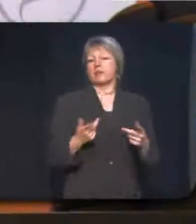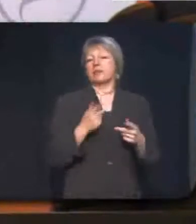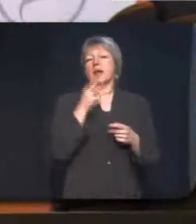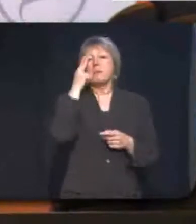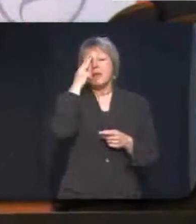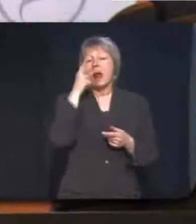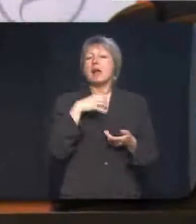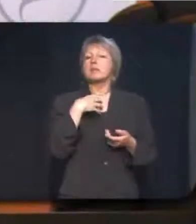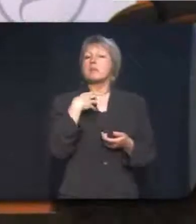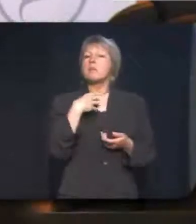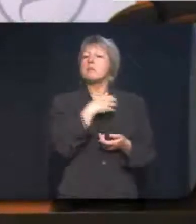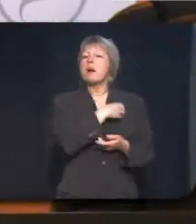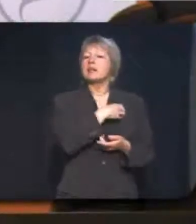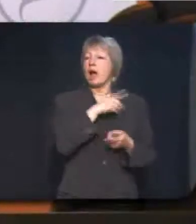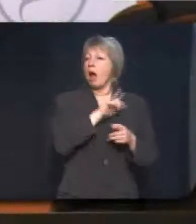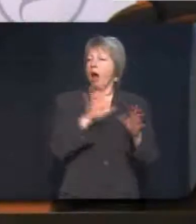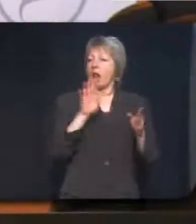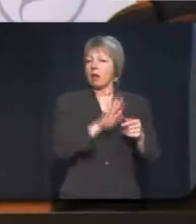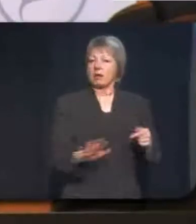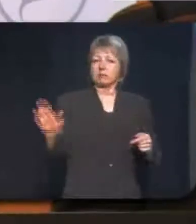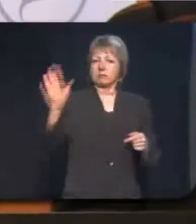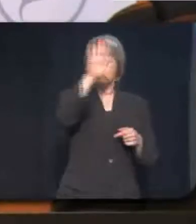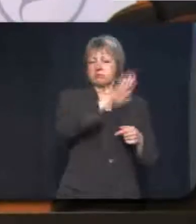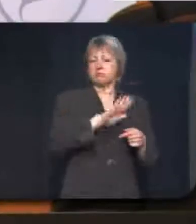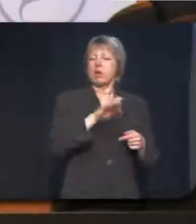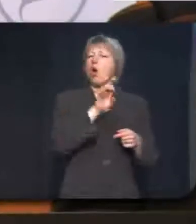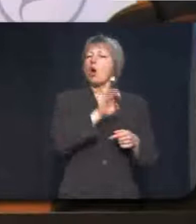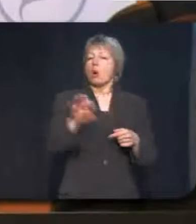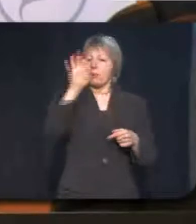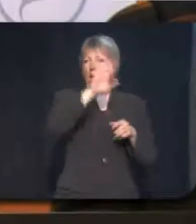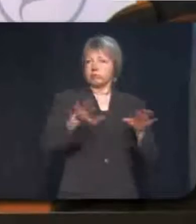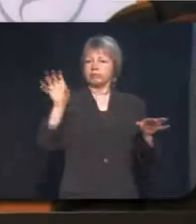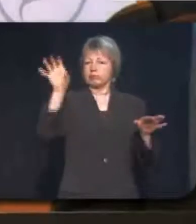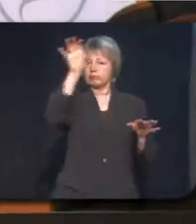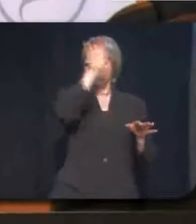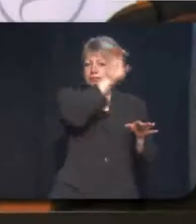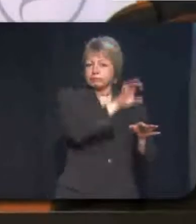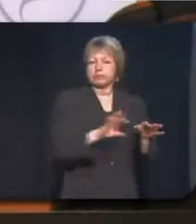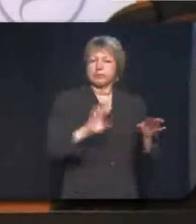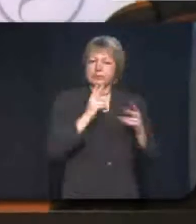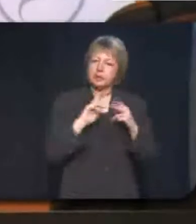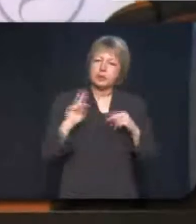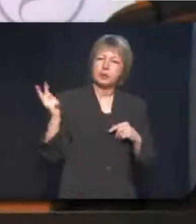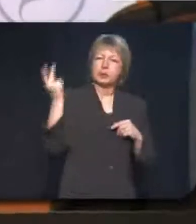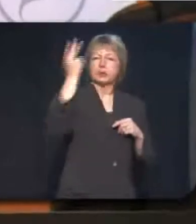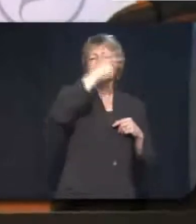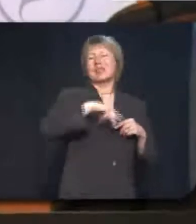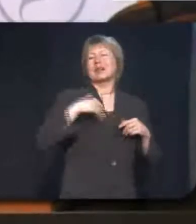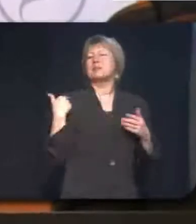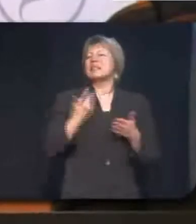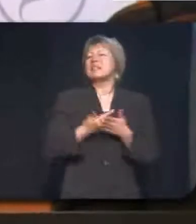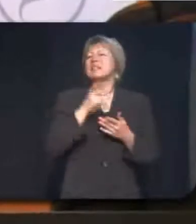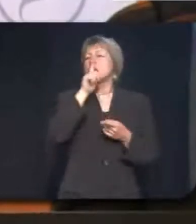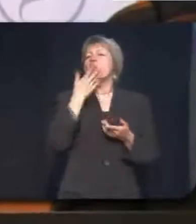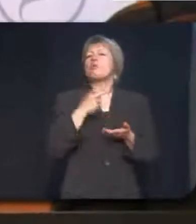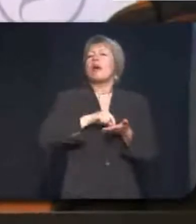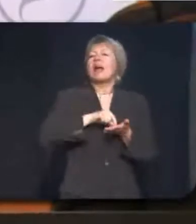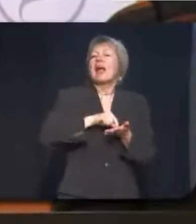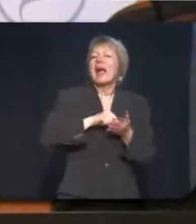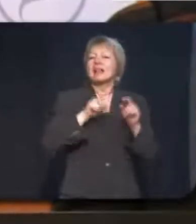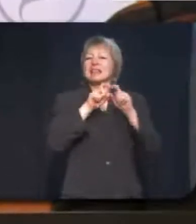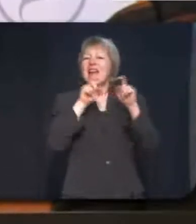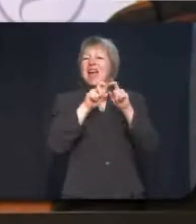denn viele der Piratenparteien in Europa haben halt bisher nur Positionen zu den Kernthemen entwickelt das heißt wir werden natürlich